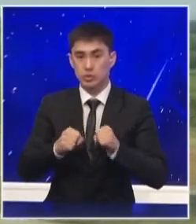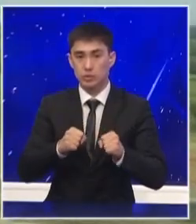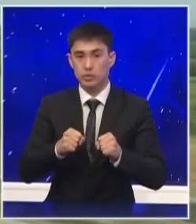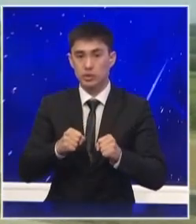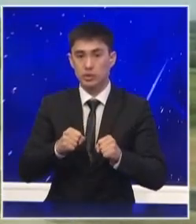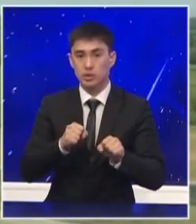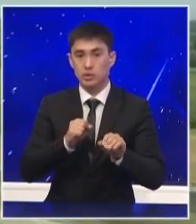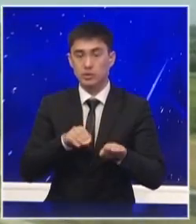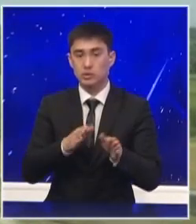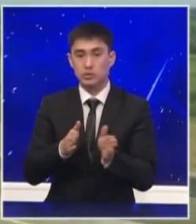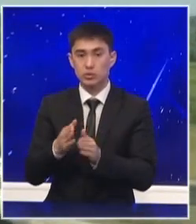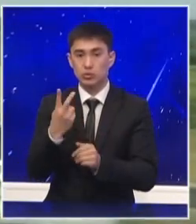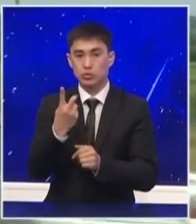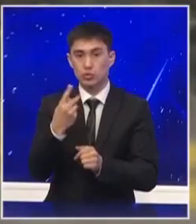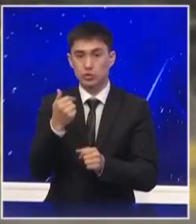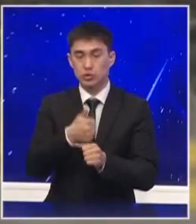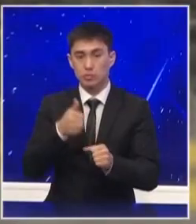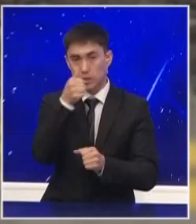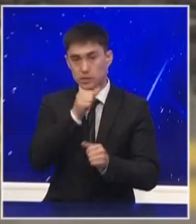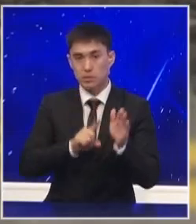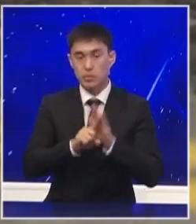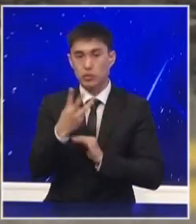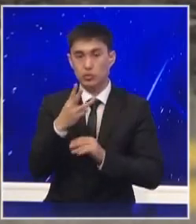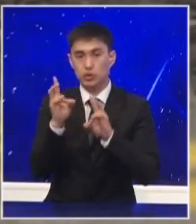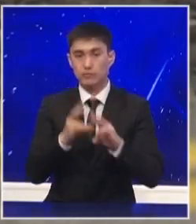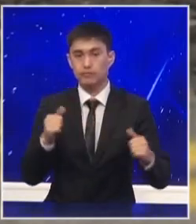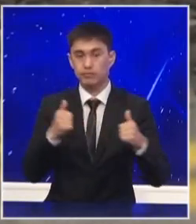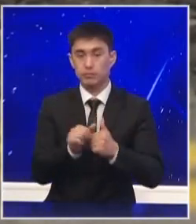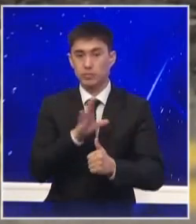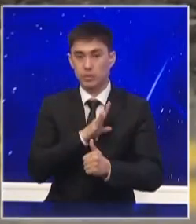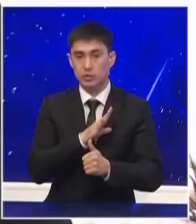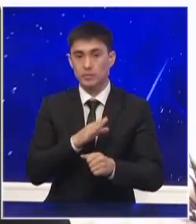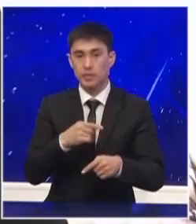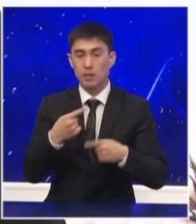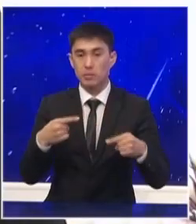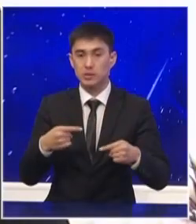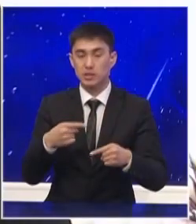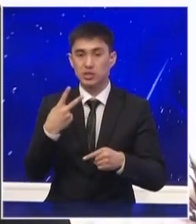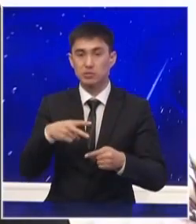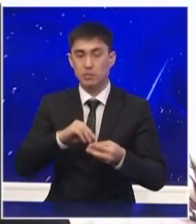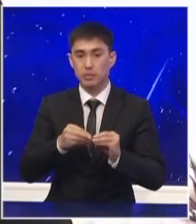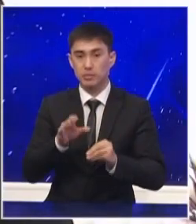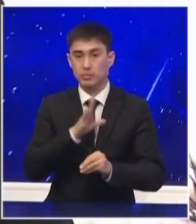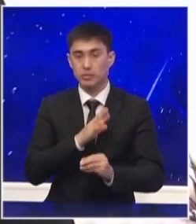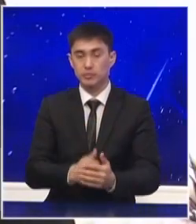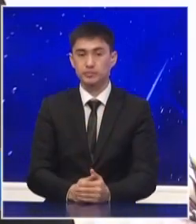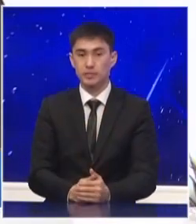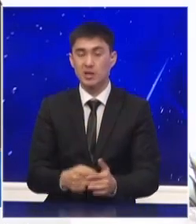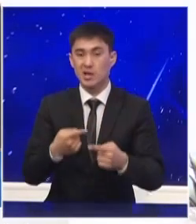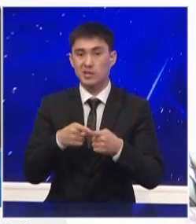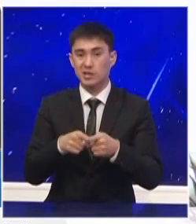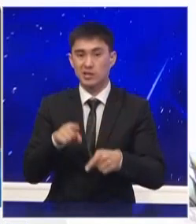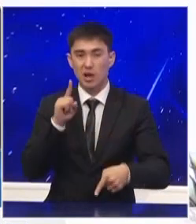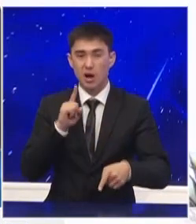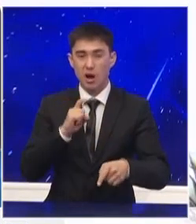Жыл басынан бері үш жол апатты тіркеліпті. Ал аудан бойынша 20 оқыс оқиға орын алған. Ұзын жолдың бойы болғаннан кейін техникалар қатты